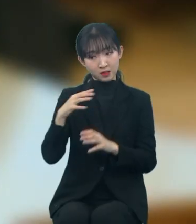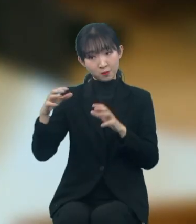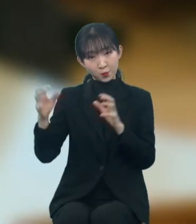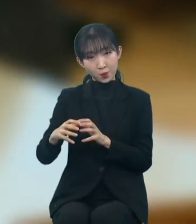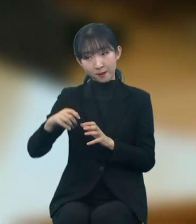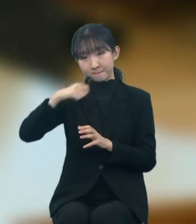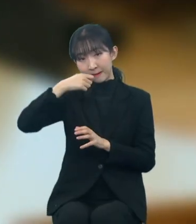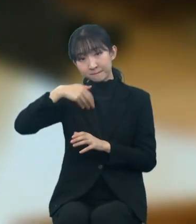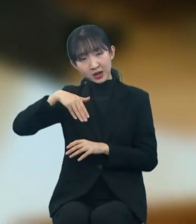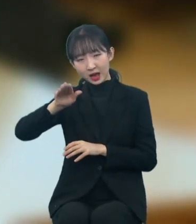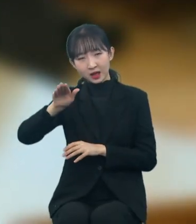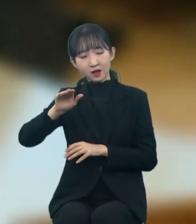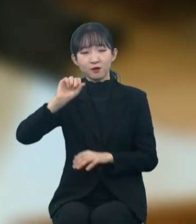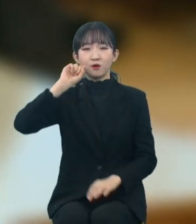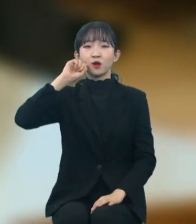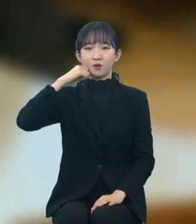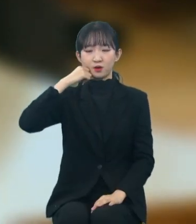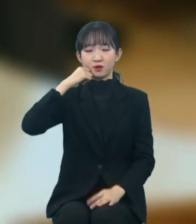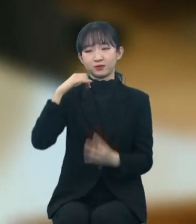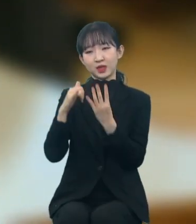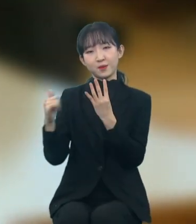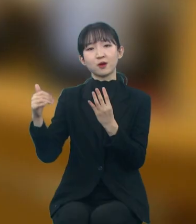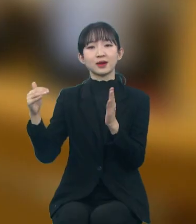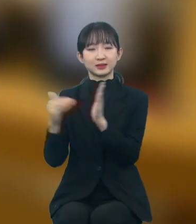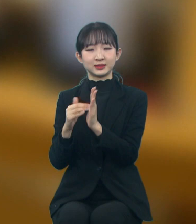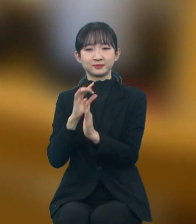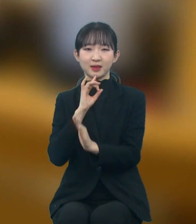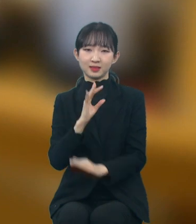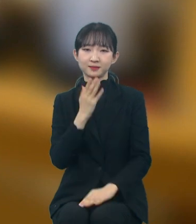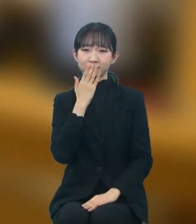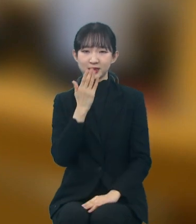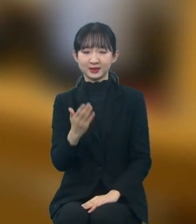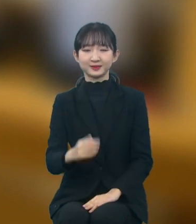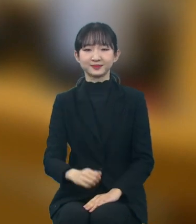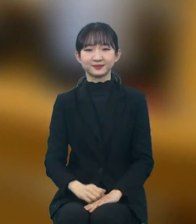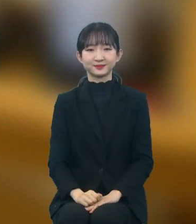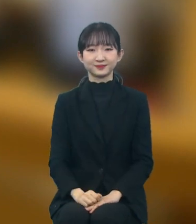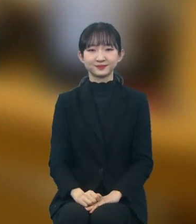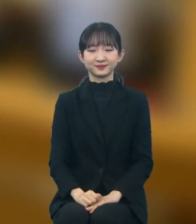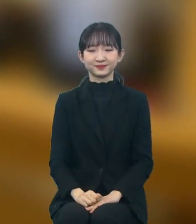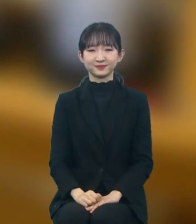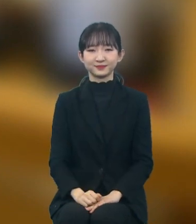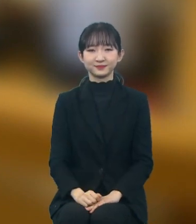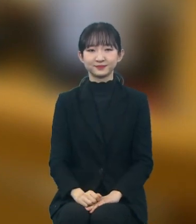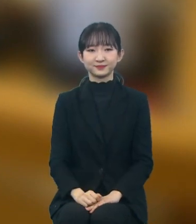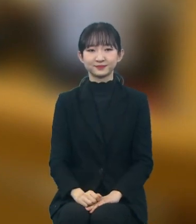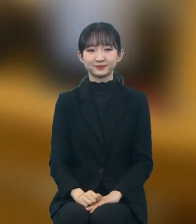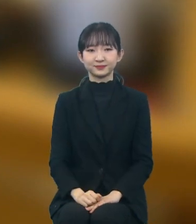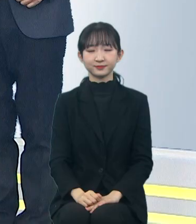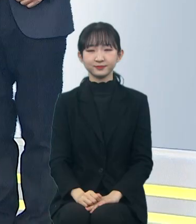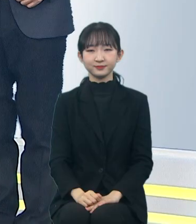해당하지 않기 때문에 4명까지만 모일 수 있습니다. BTV 뉴스 이정인입니다.